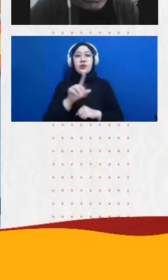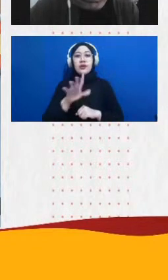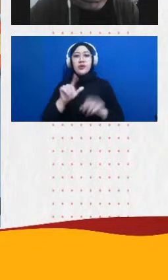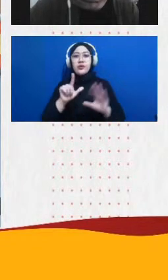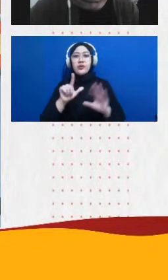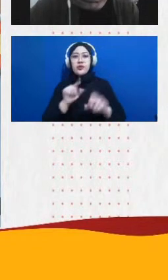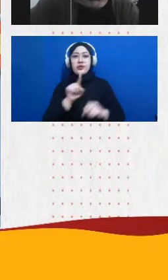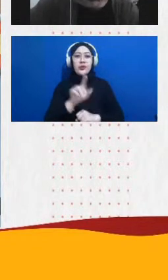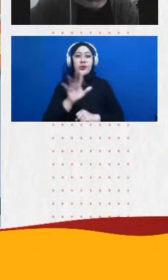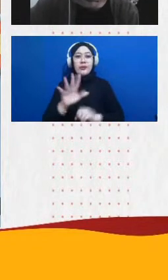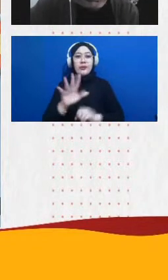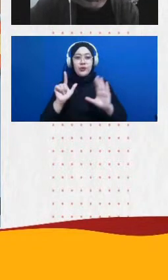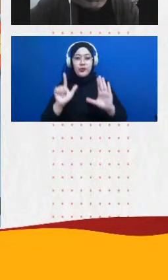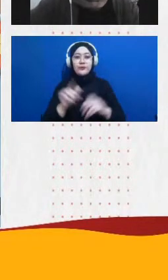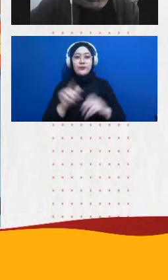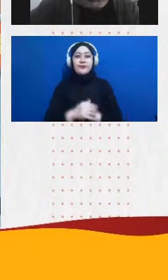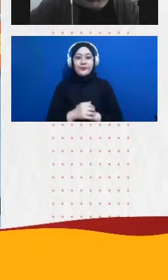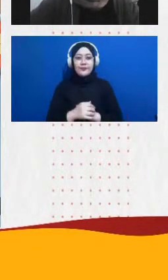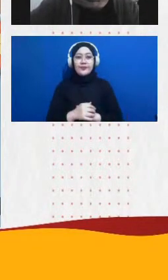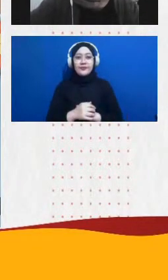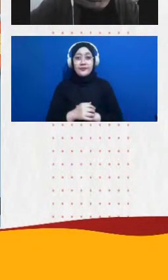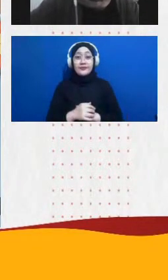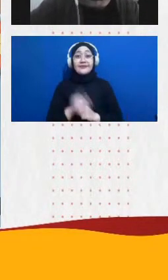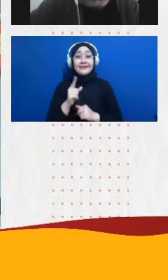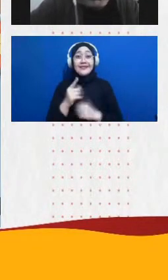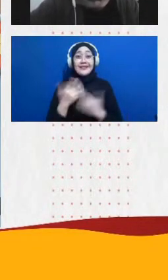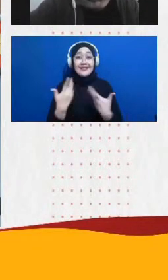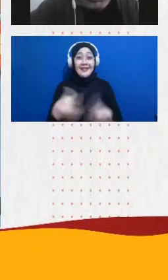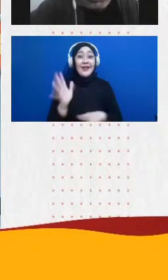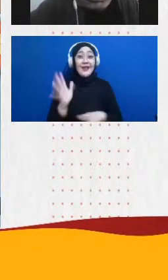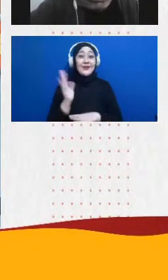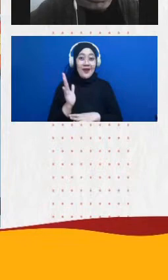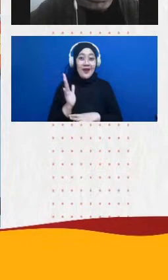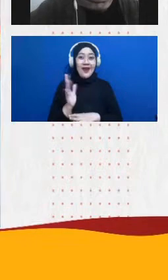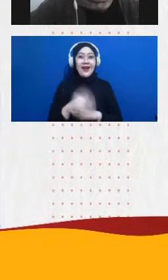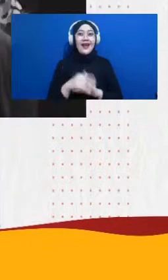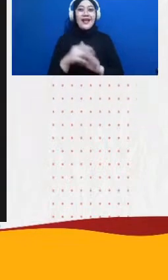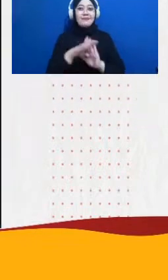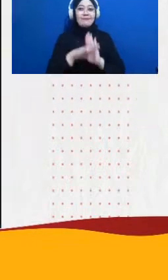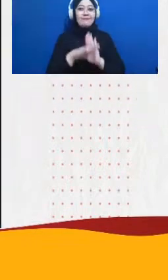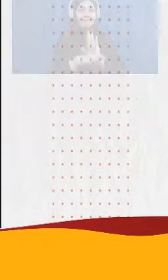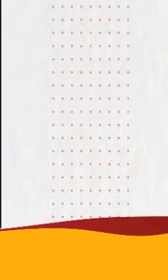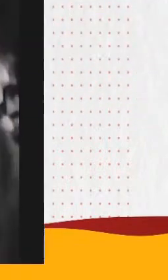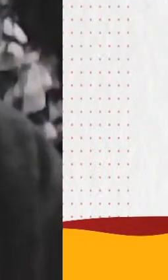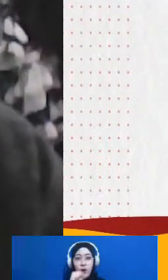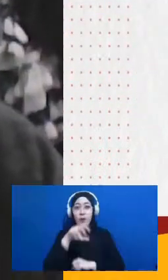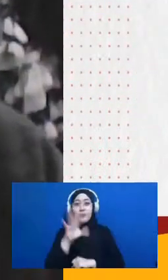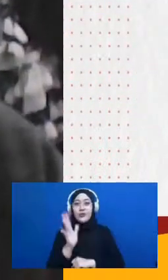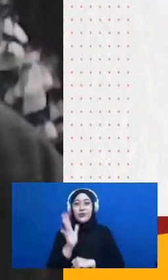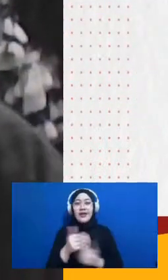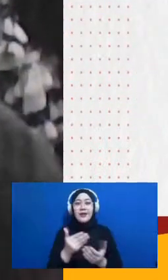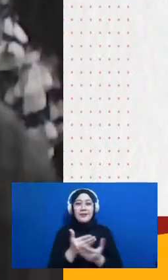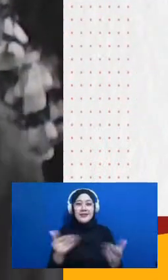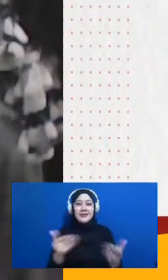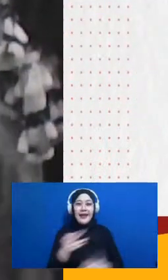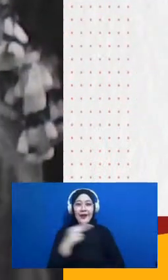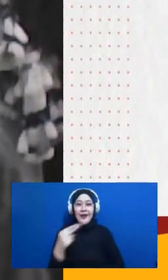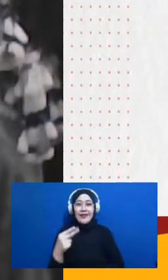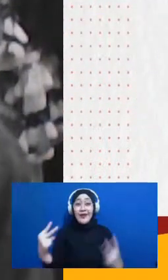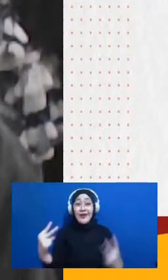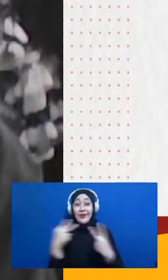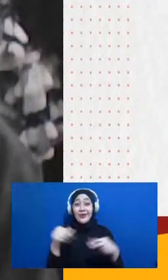081-157-157-157. Nah, selanjutnya karena kita sudah selesai nih Kak, sudah ada dua pertanyaan dari netizen yang menonton saat